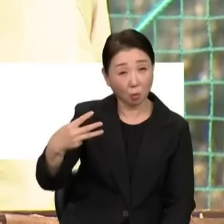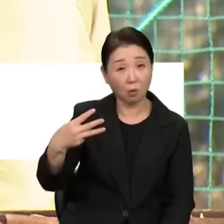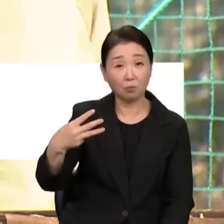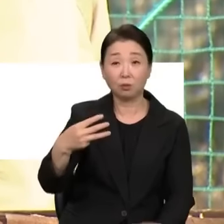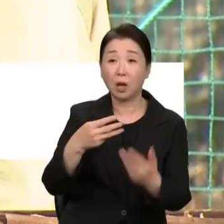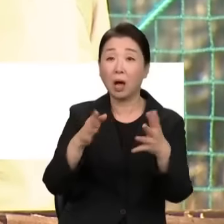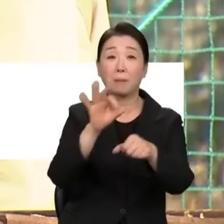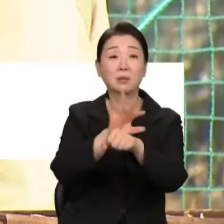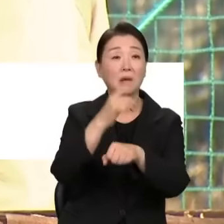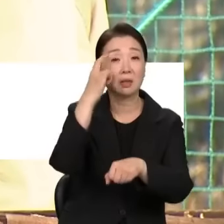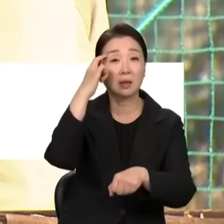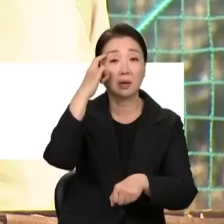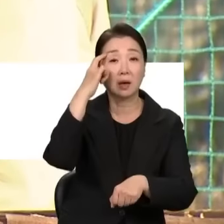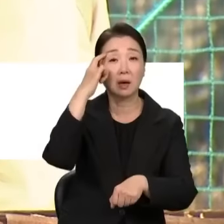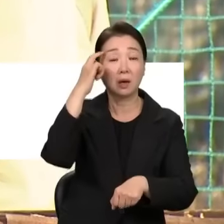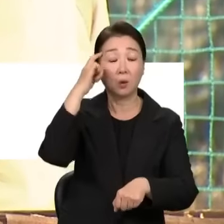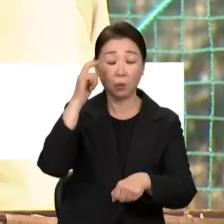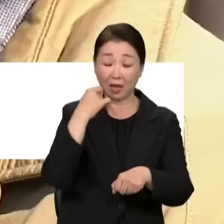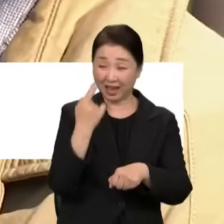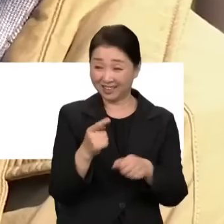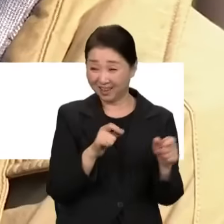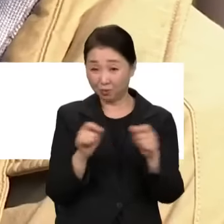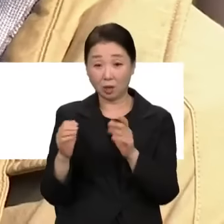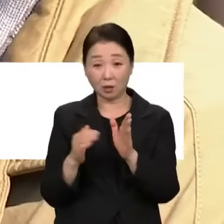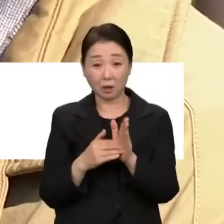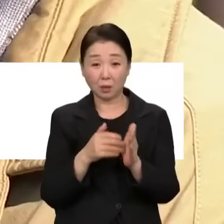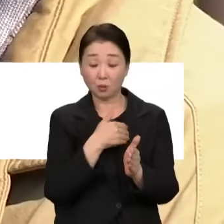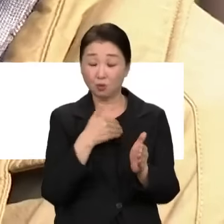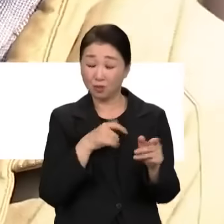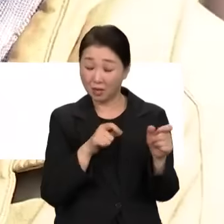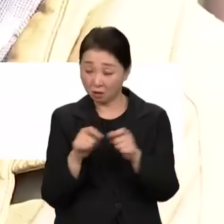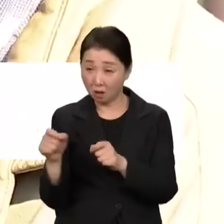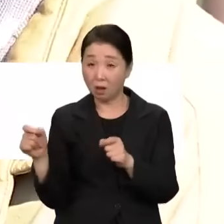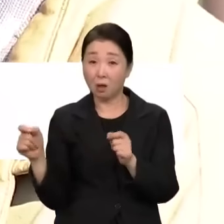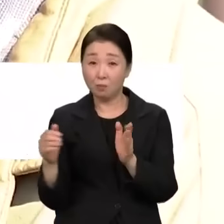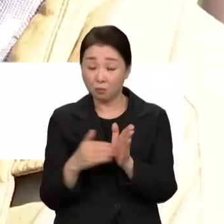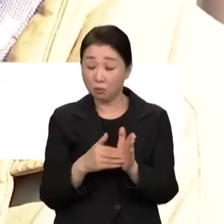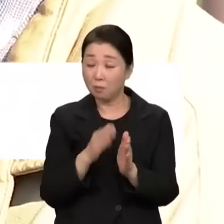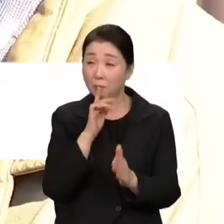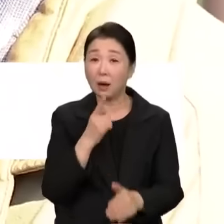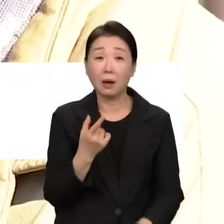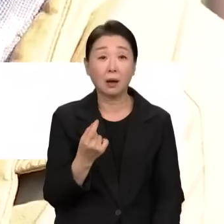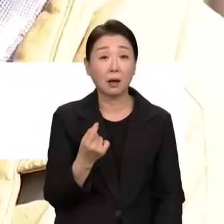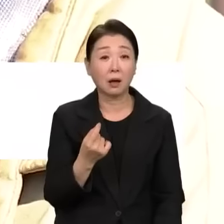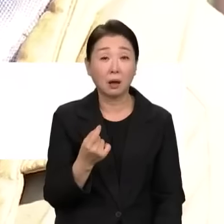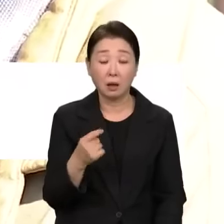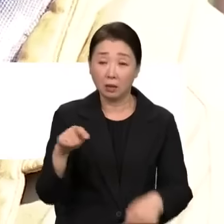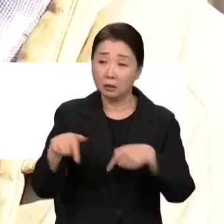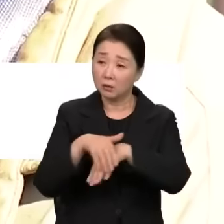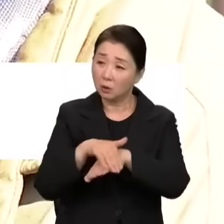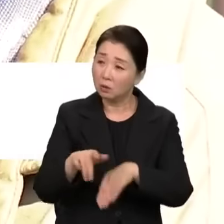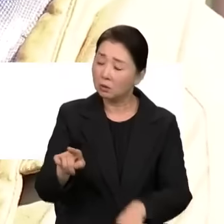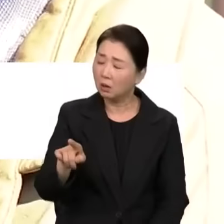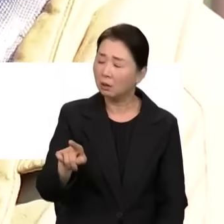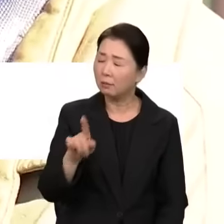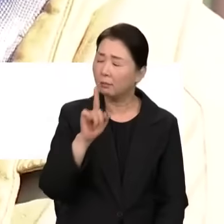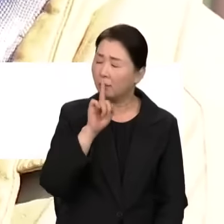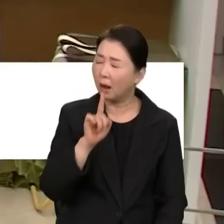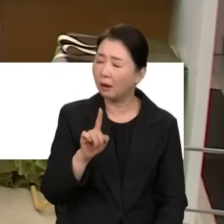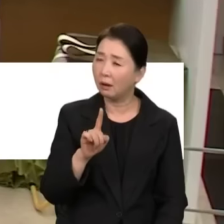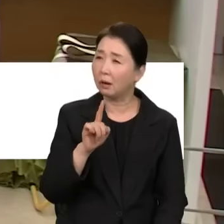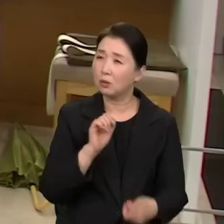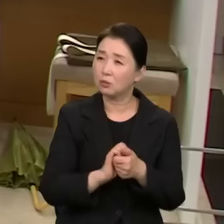있었죠 약 한 달간에 유예 기간을 두고 충분한 유 기간을 주고 이렇게 했다고 하는데 정책을 그렇게 규제하는게 맞는